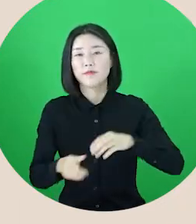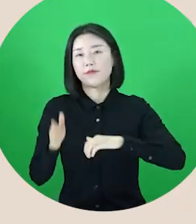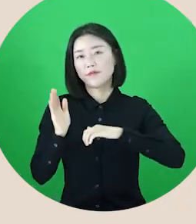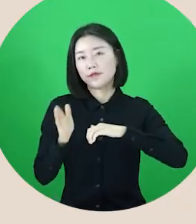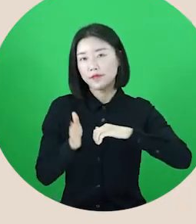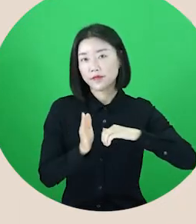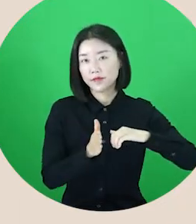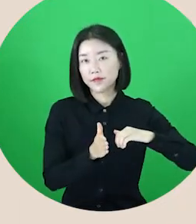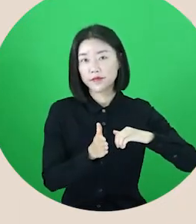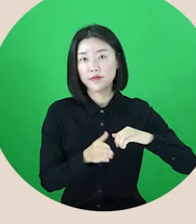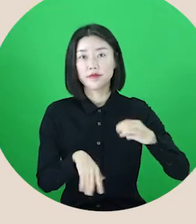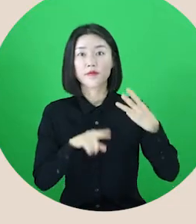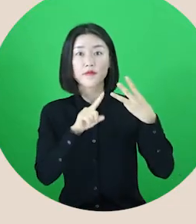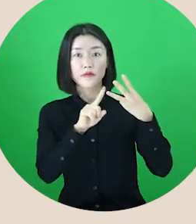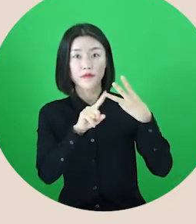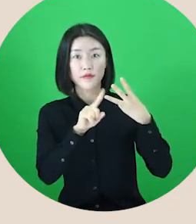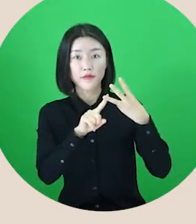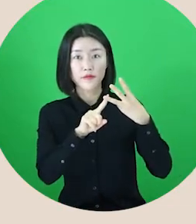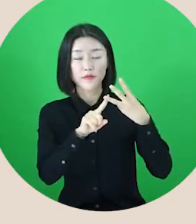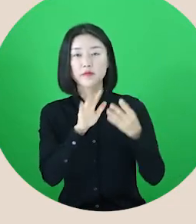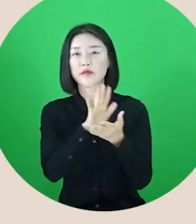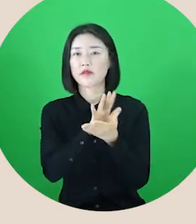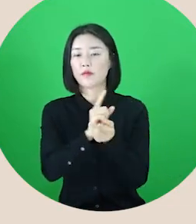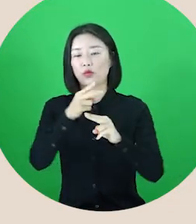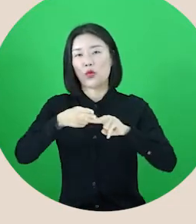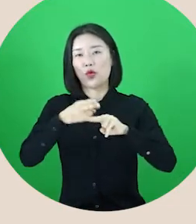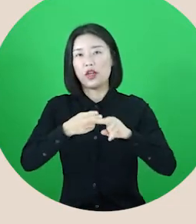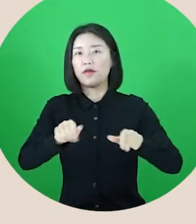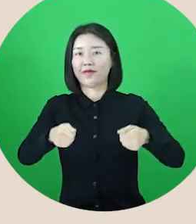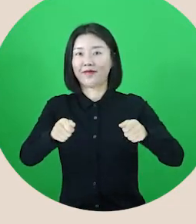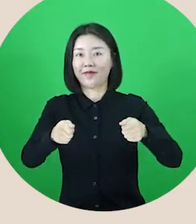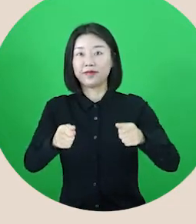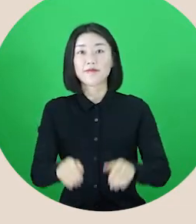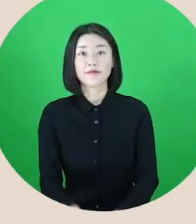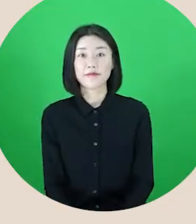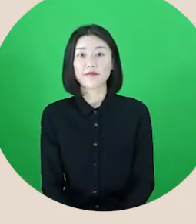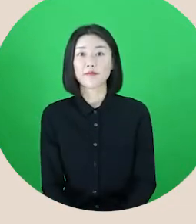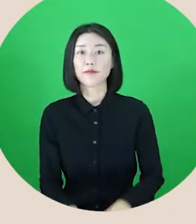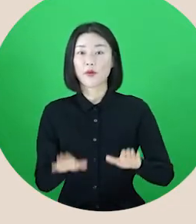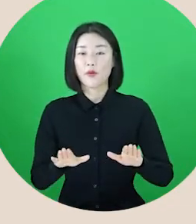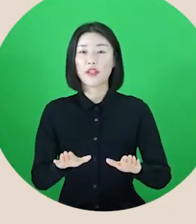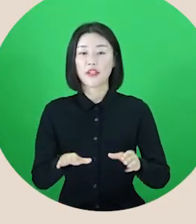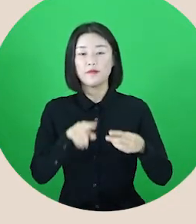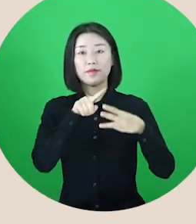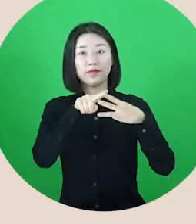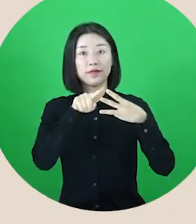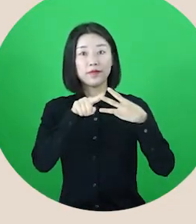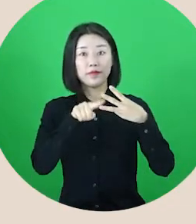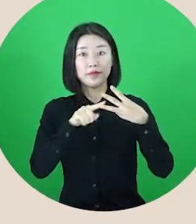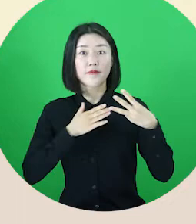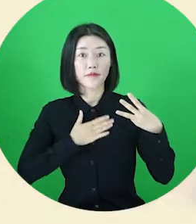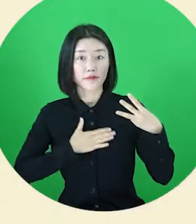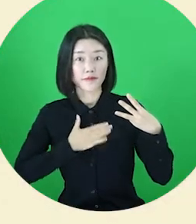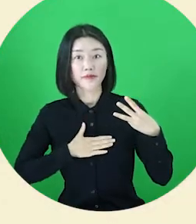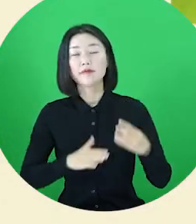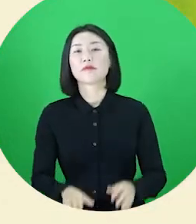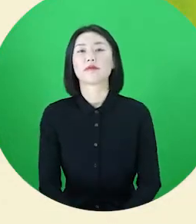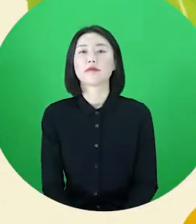재료 썰기. 셋째, 조리하기. 총 3단계로 만들겠습니다.